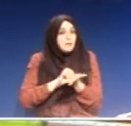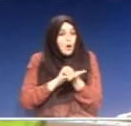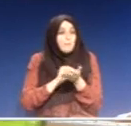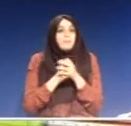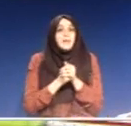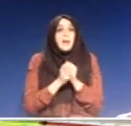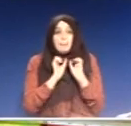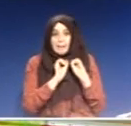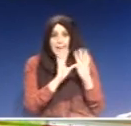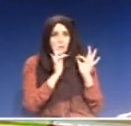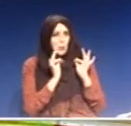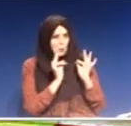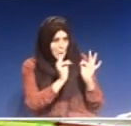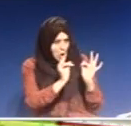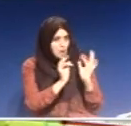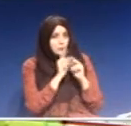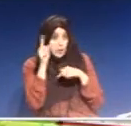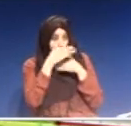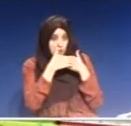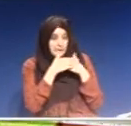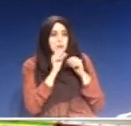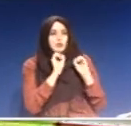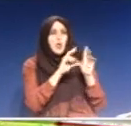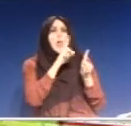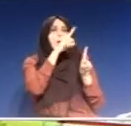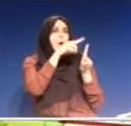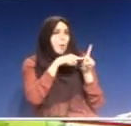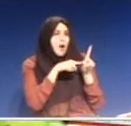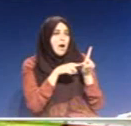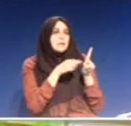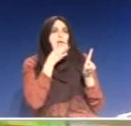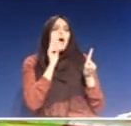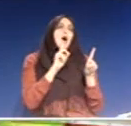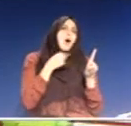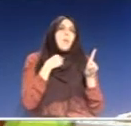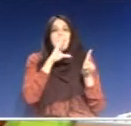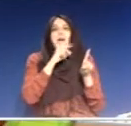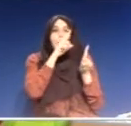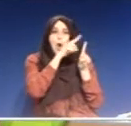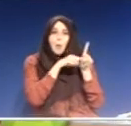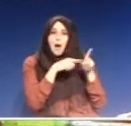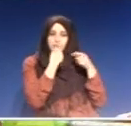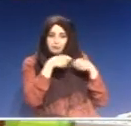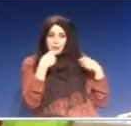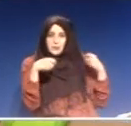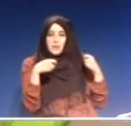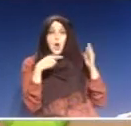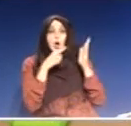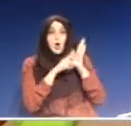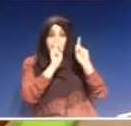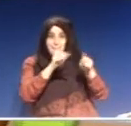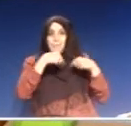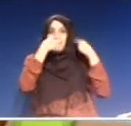لهم الوقت نعطي لهم الشهر هكذا باش ما يقولوش ما حكمناش ولا هذيك ولا هذيك باش نهار ليكيب توبوغرافيك يروحوا